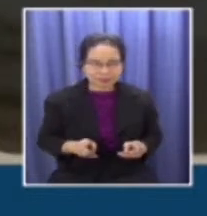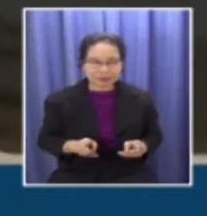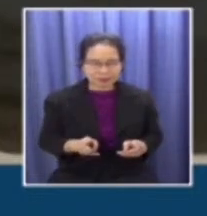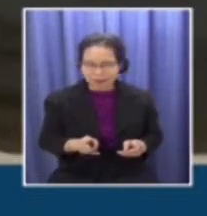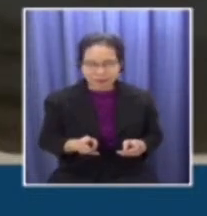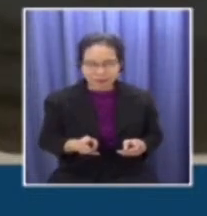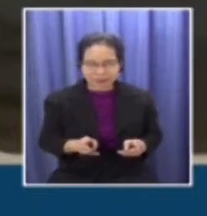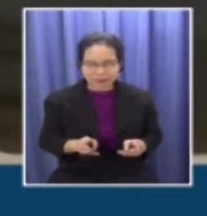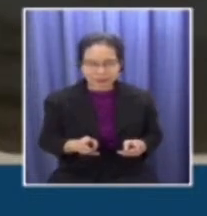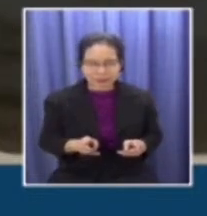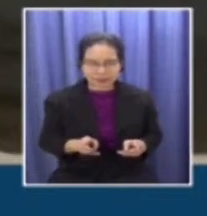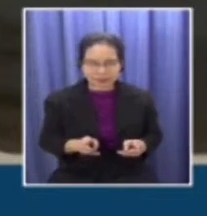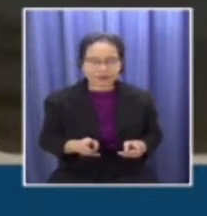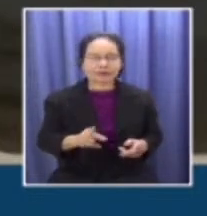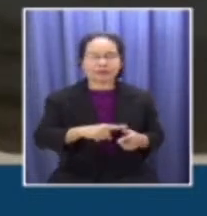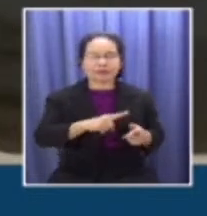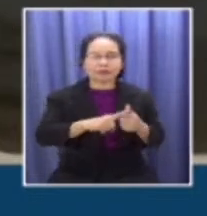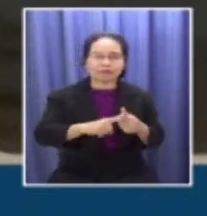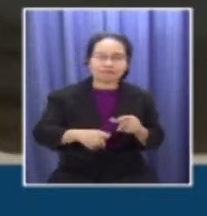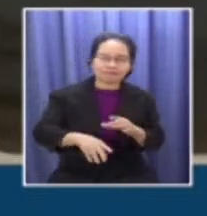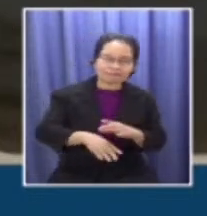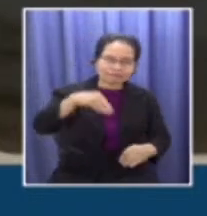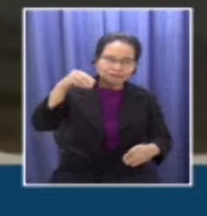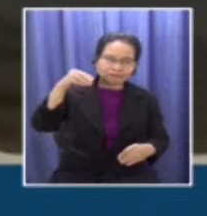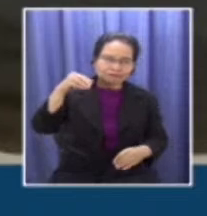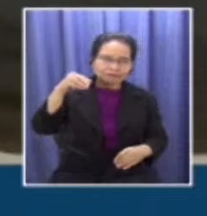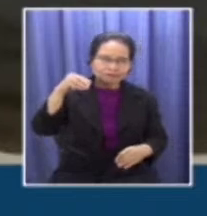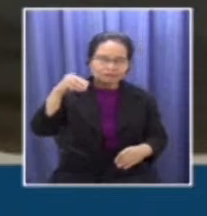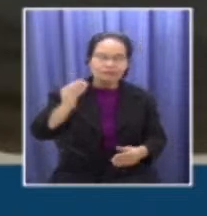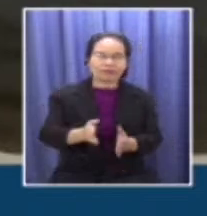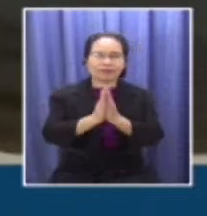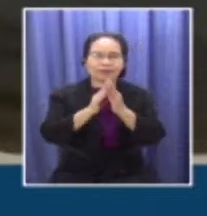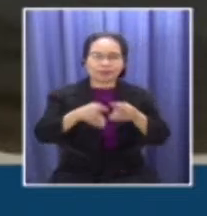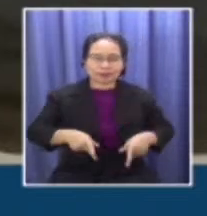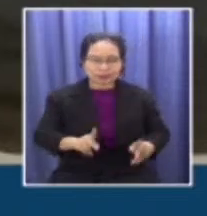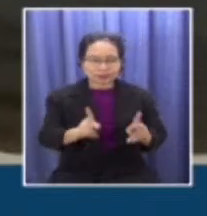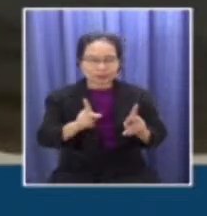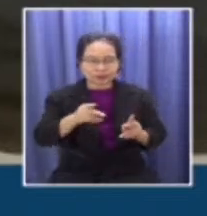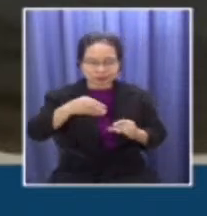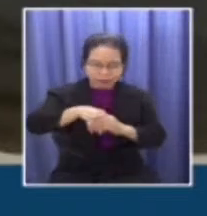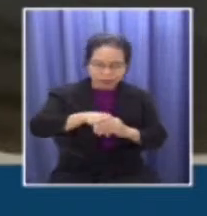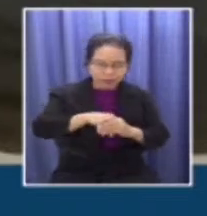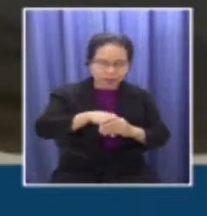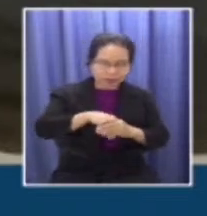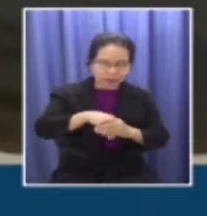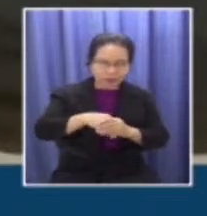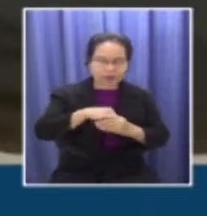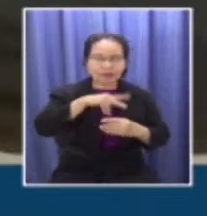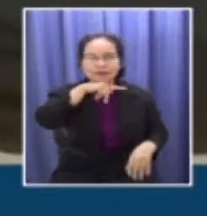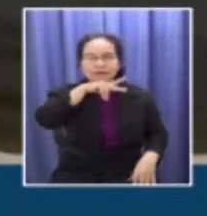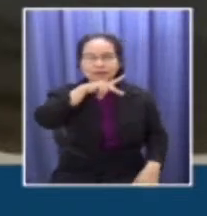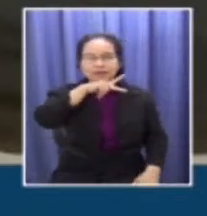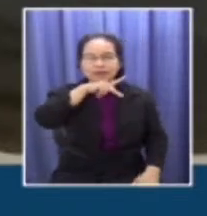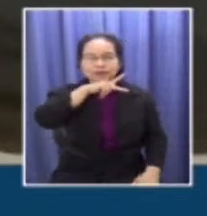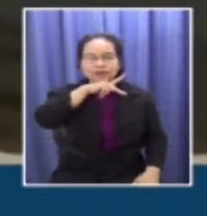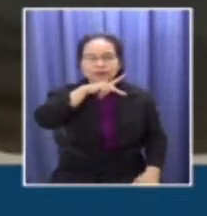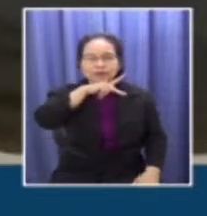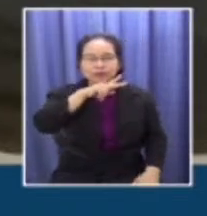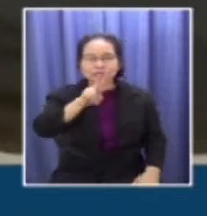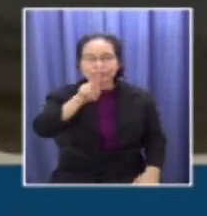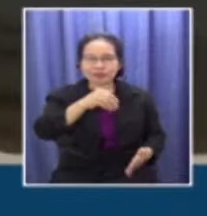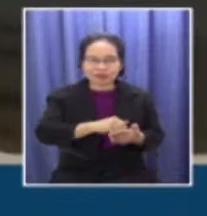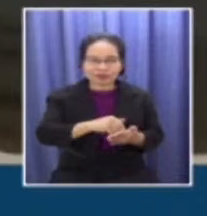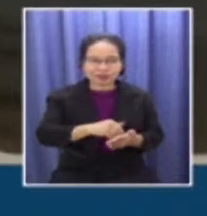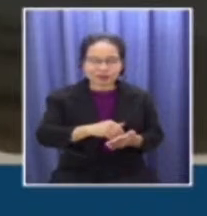ɛrɛti ayɛ ahomane dɔm ɛna nɛte nipa baako pɛ mu